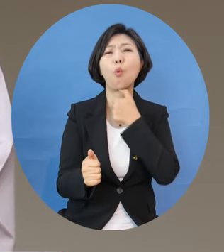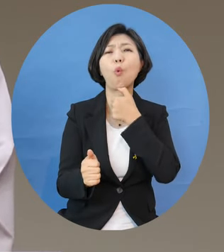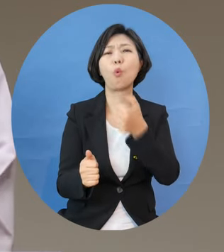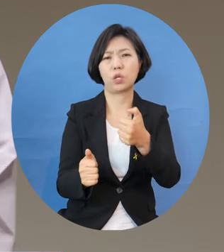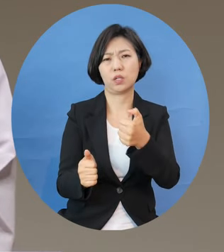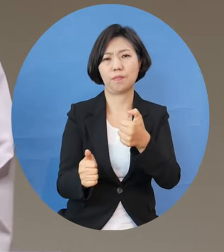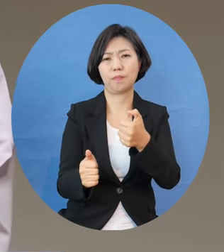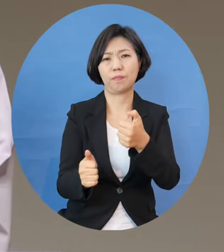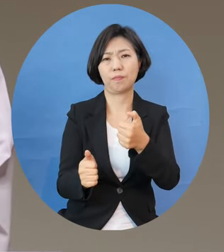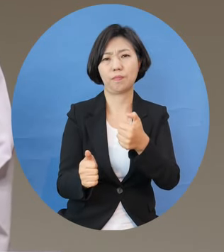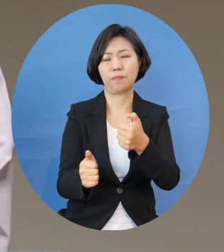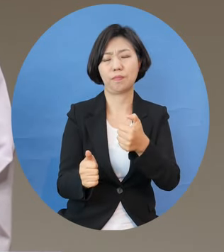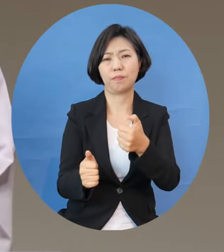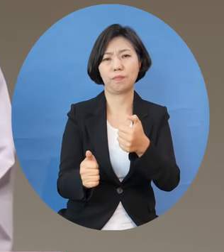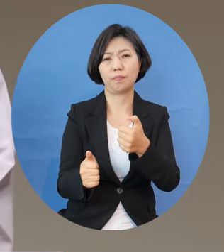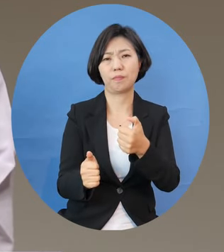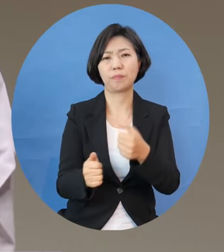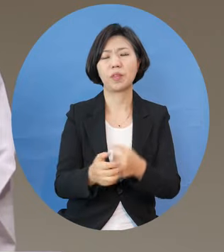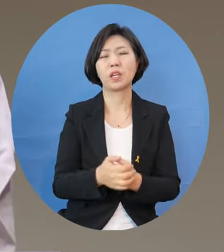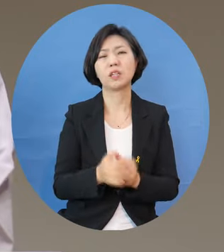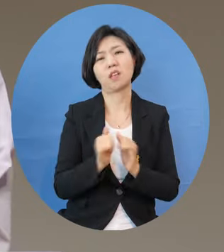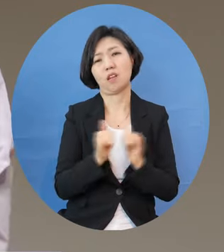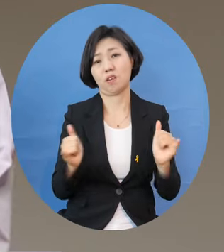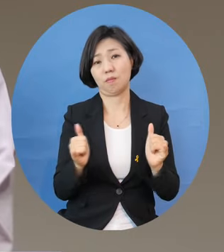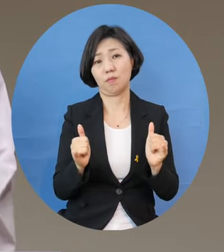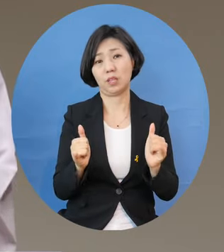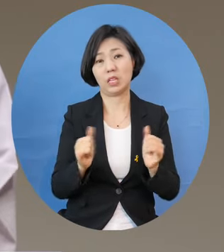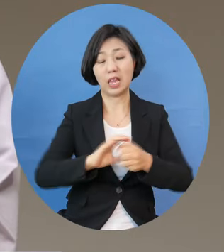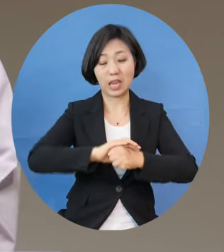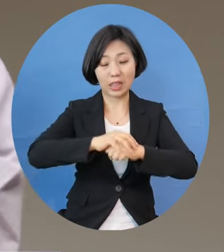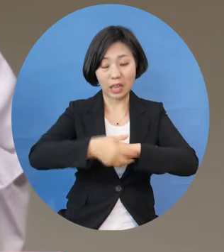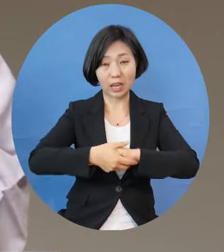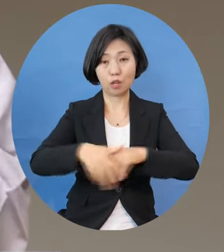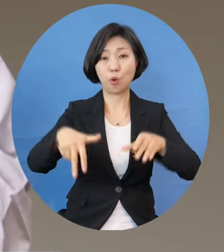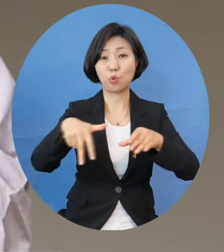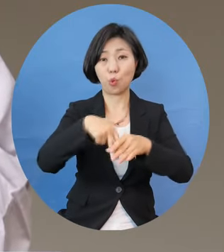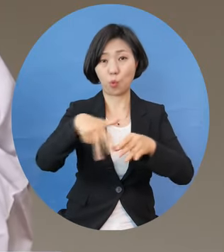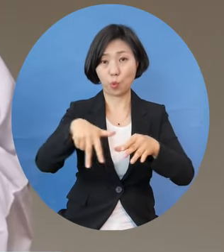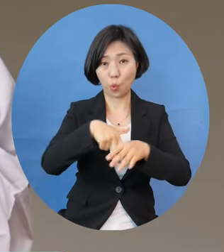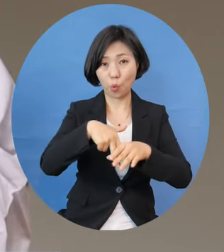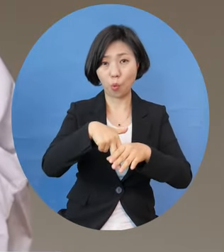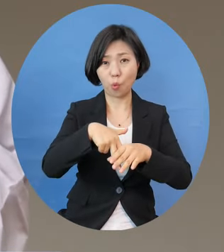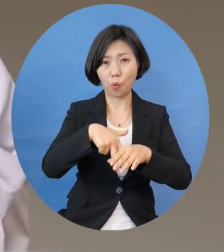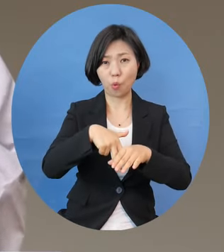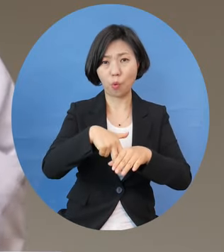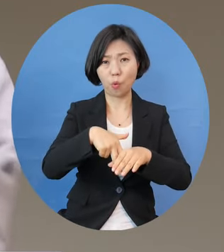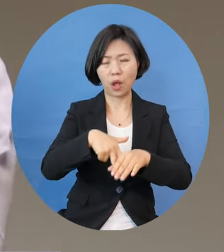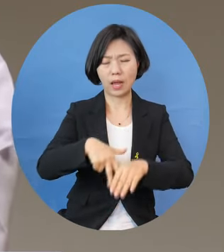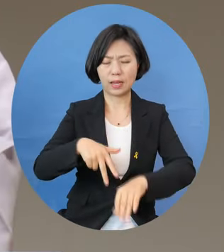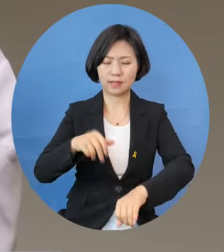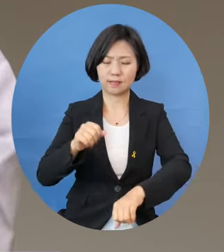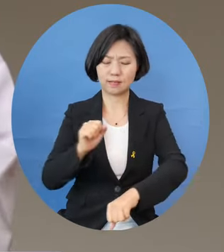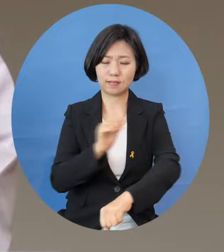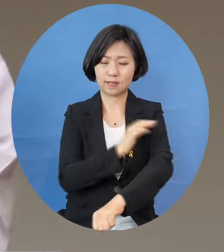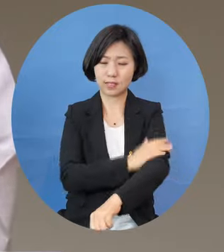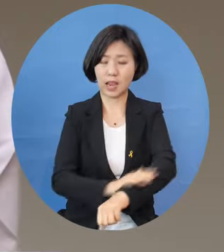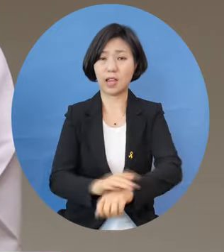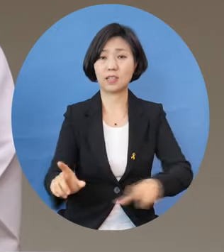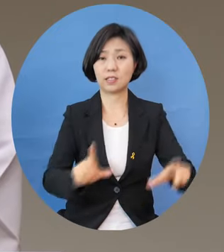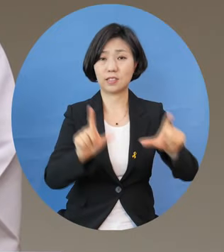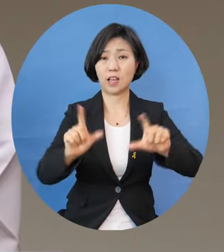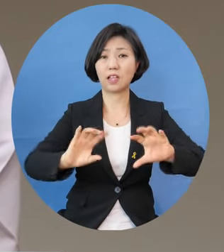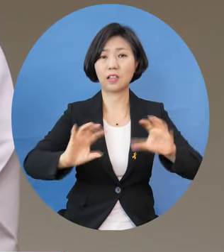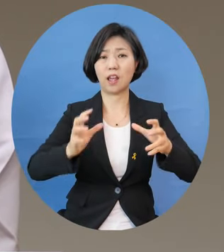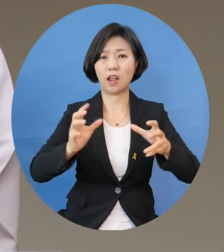그럴 정도로 종교가 전 세계적으로 지금 이 소위 잘 사는 나라에서는 쇠락하고